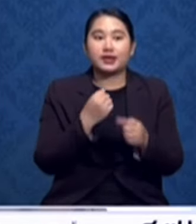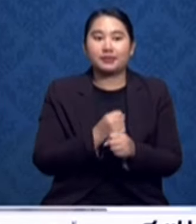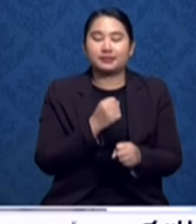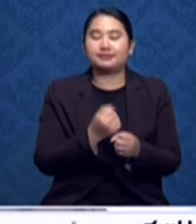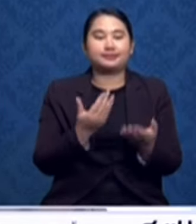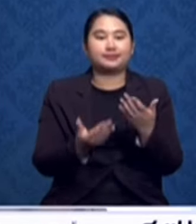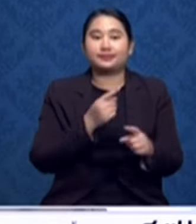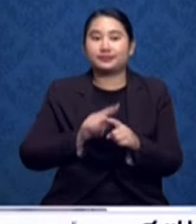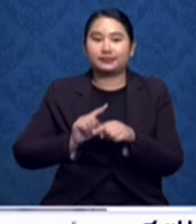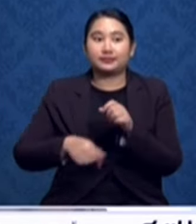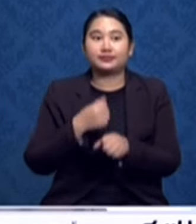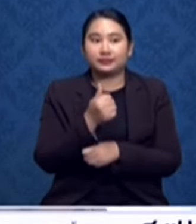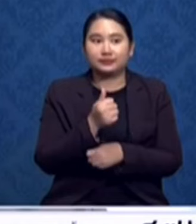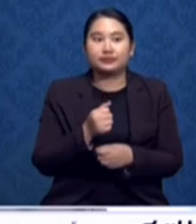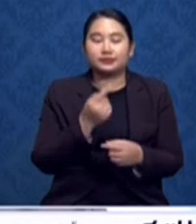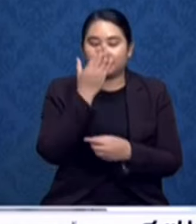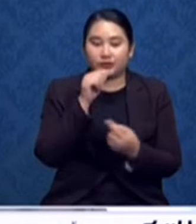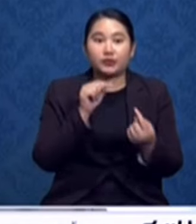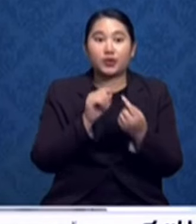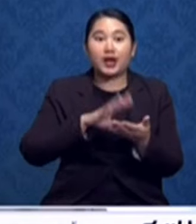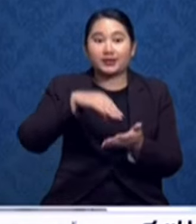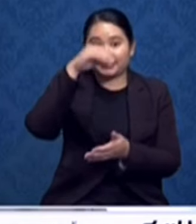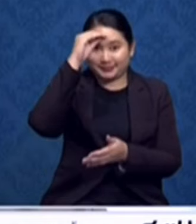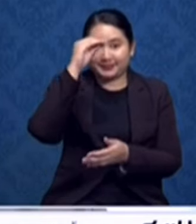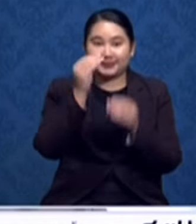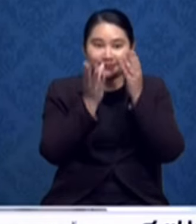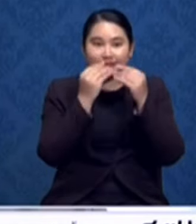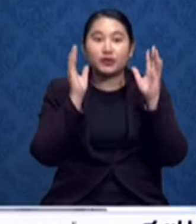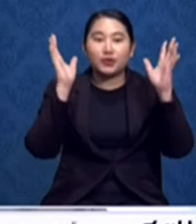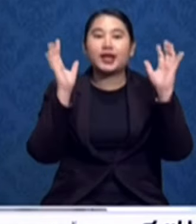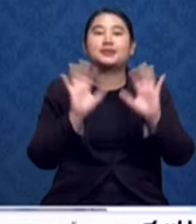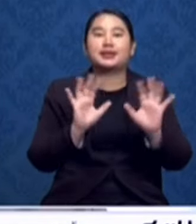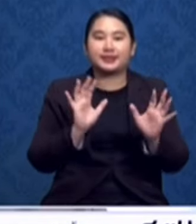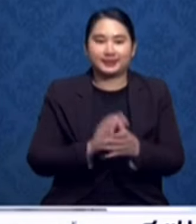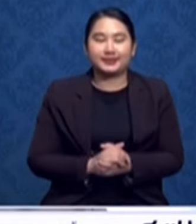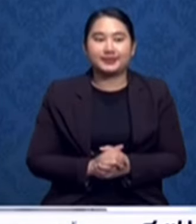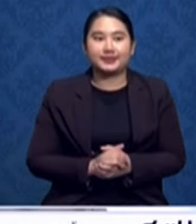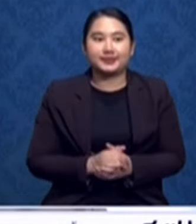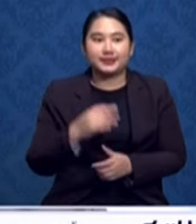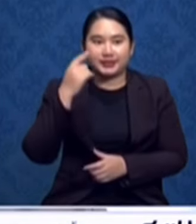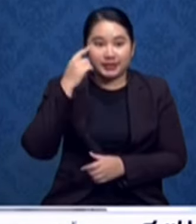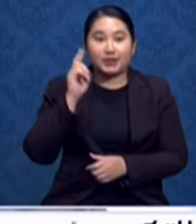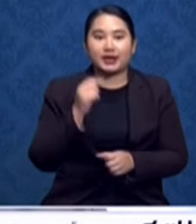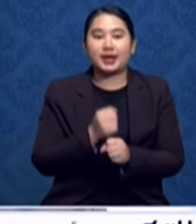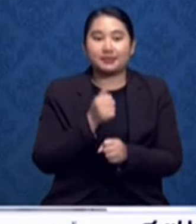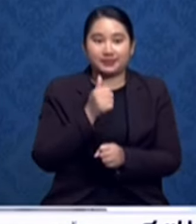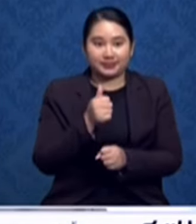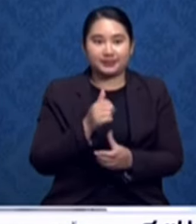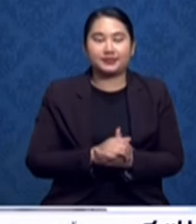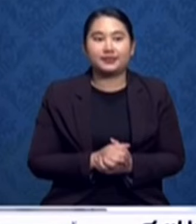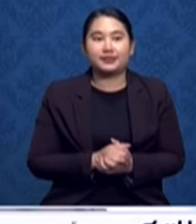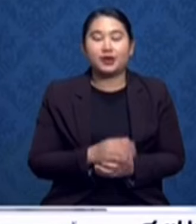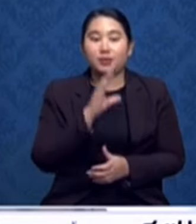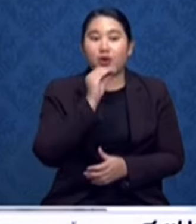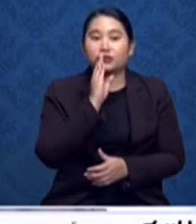งได้บ้างเนาะเพราะผมว่าอันนี้เป็นเพื่อการศึกษาไม่ใช่เพื่อการโฆษณาอยู่แล้วก็น่าจะทำได้ครับเพราะว่าต ้องบอก